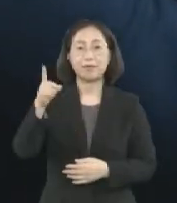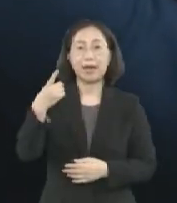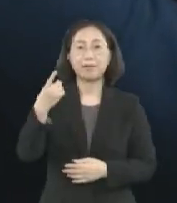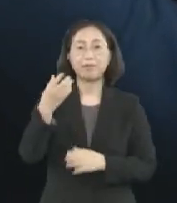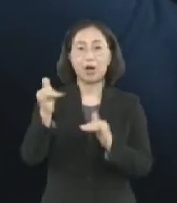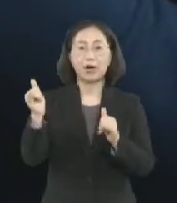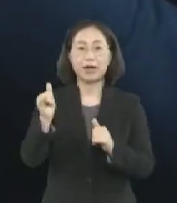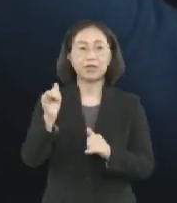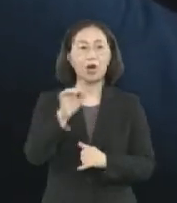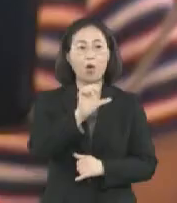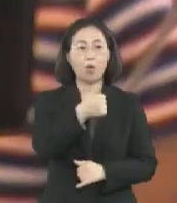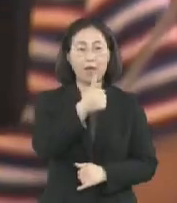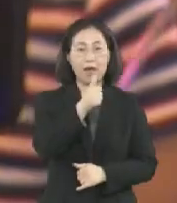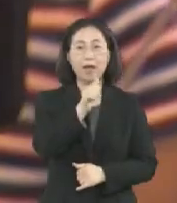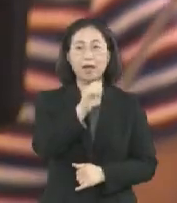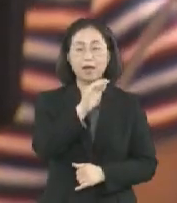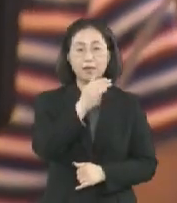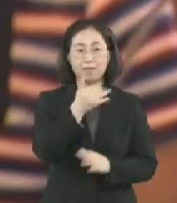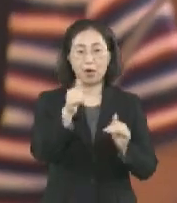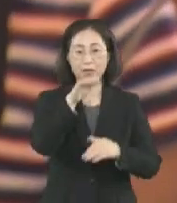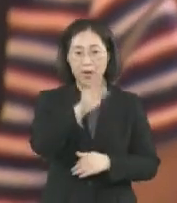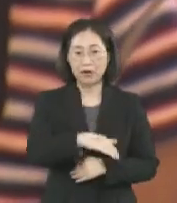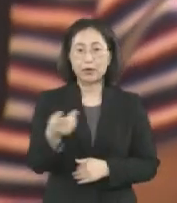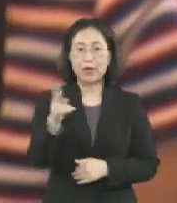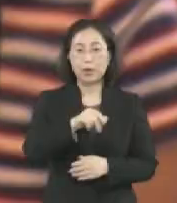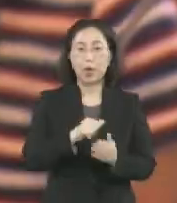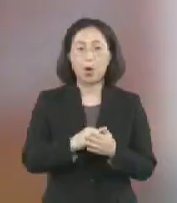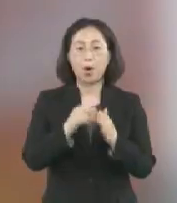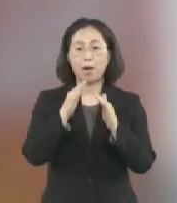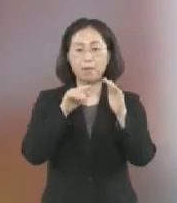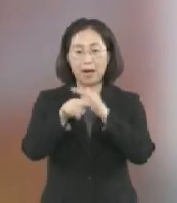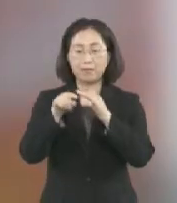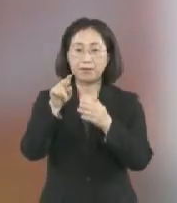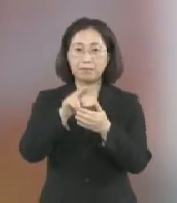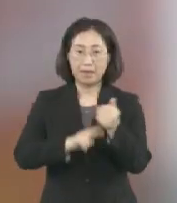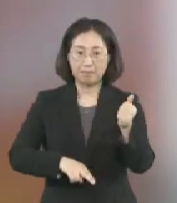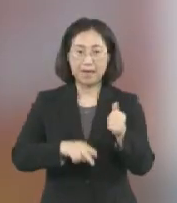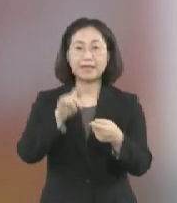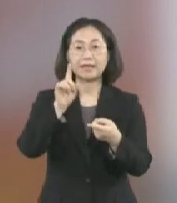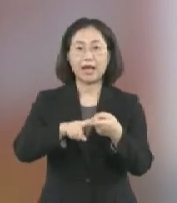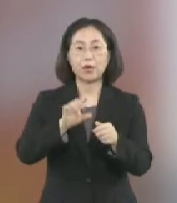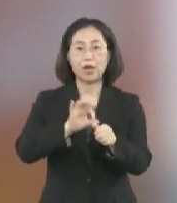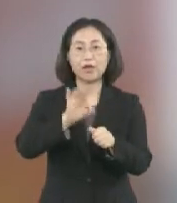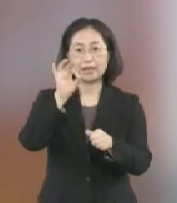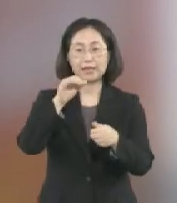되지만 방문 판매업 의 경우 오후 10시까지 운영 시간 제한은 유지됩니다